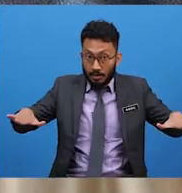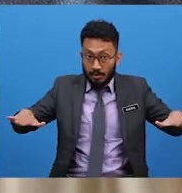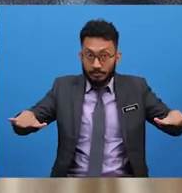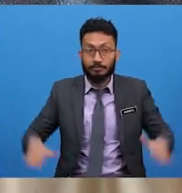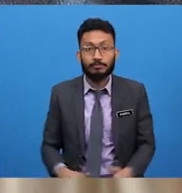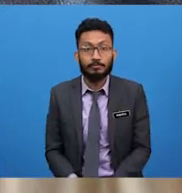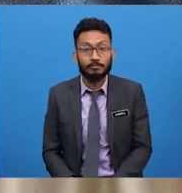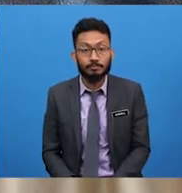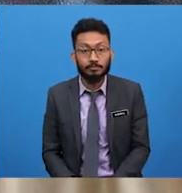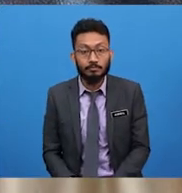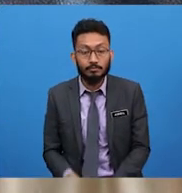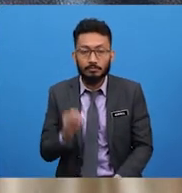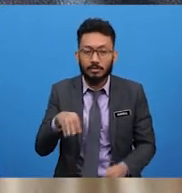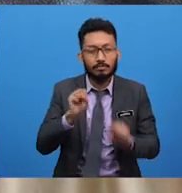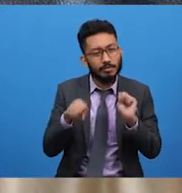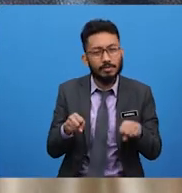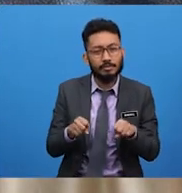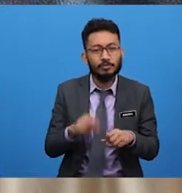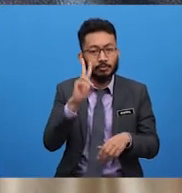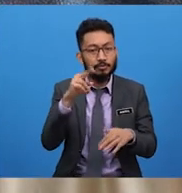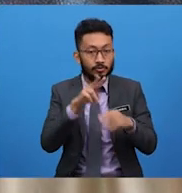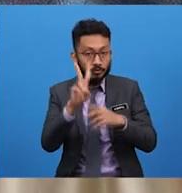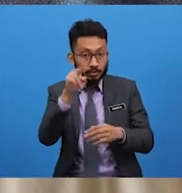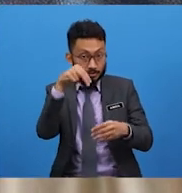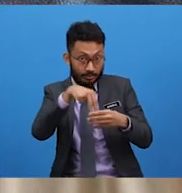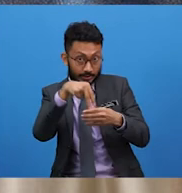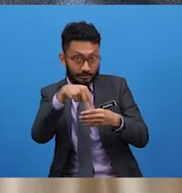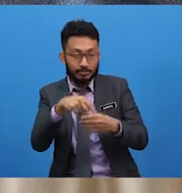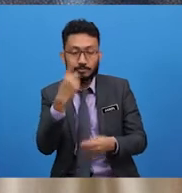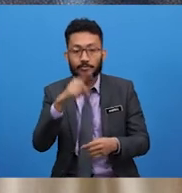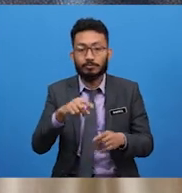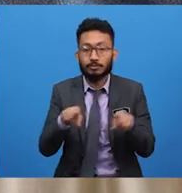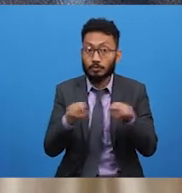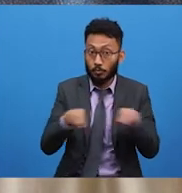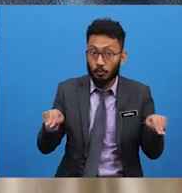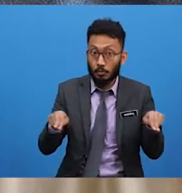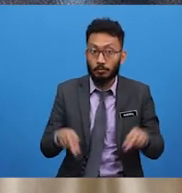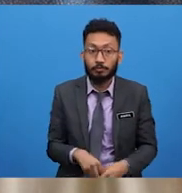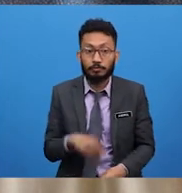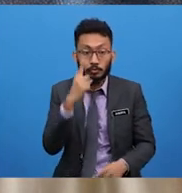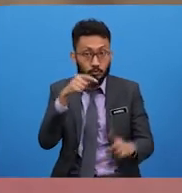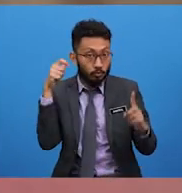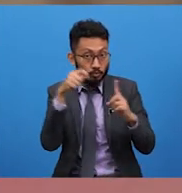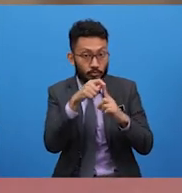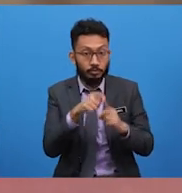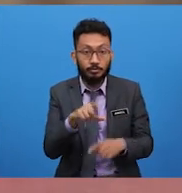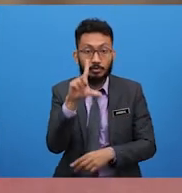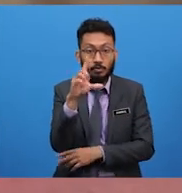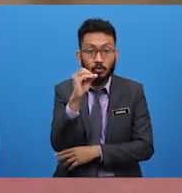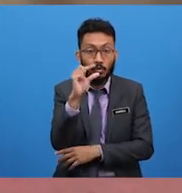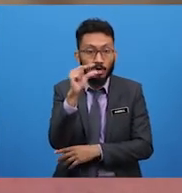Murid-murid boleh masukkan dua jari semasa mengukur bahagian pinggul untuk tujuan kelonggaran.